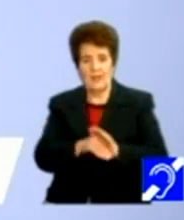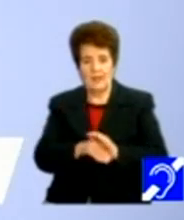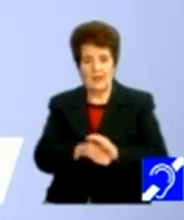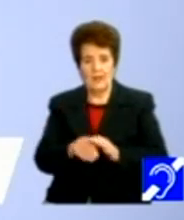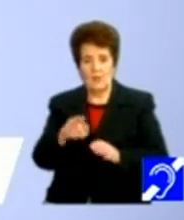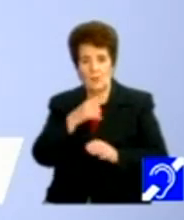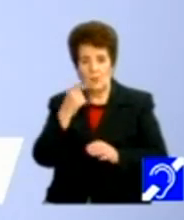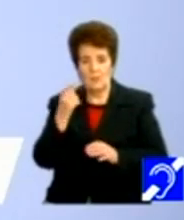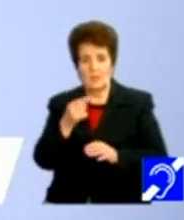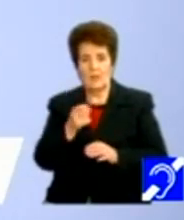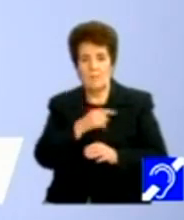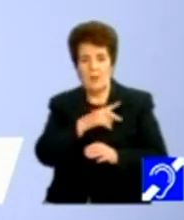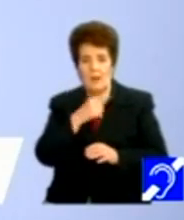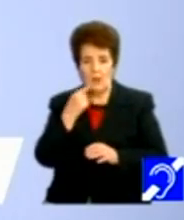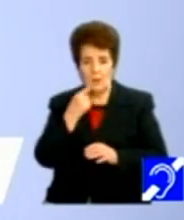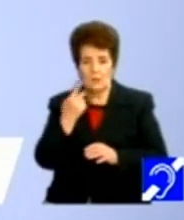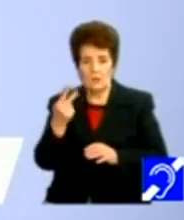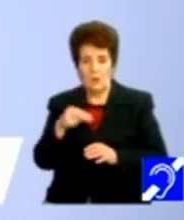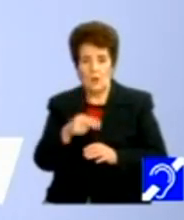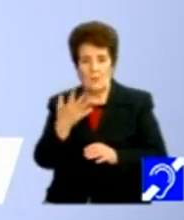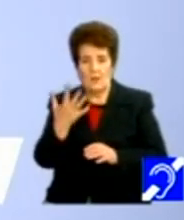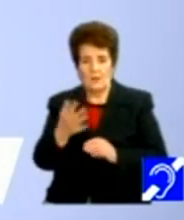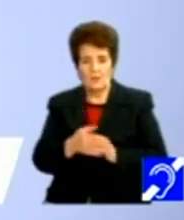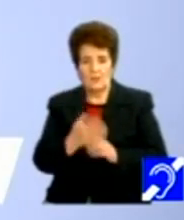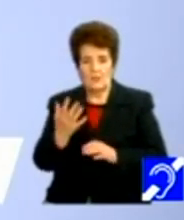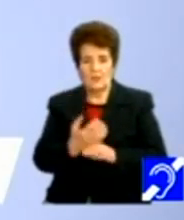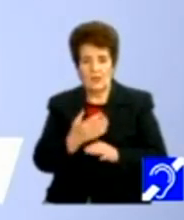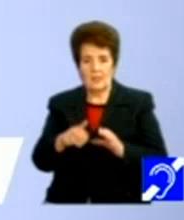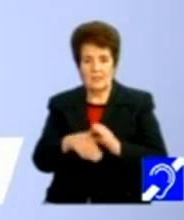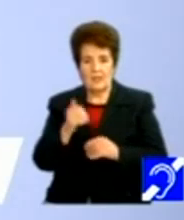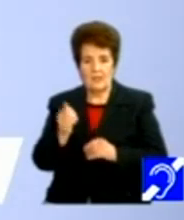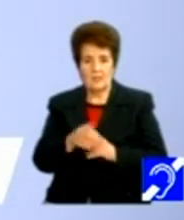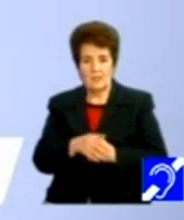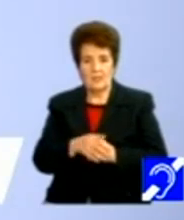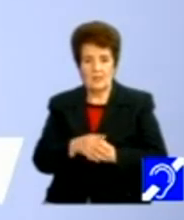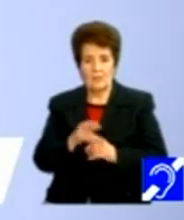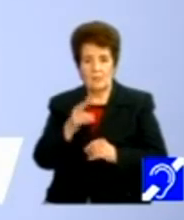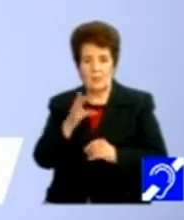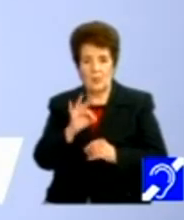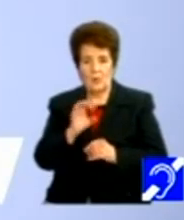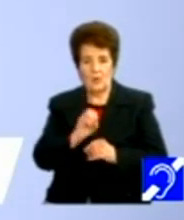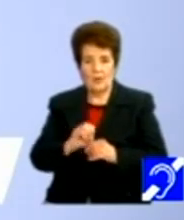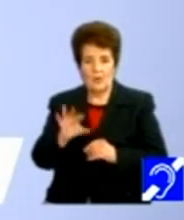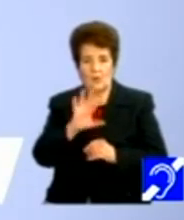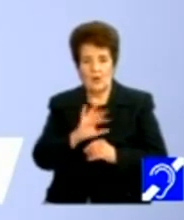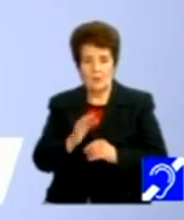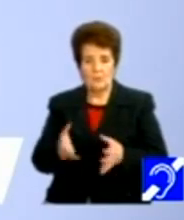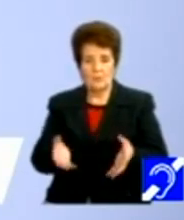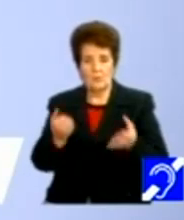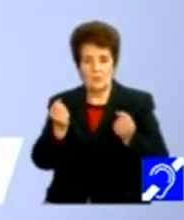cu Rusia-Belarus. Și în 2005 a câștigat alegerile pe vectorul pro-european, susținut fiind